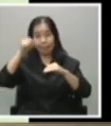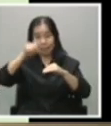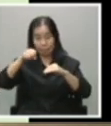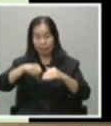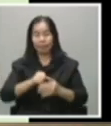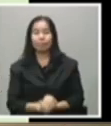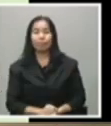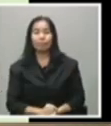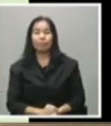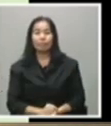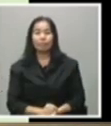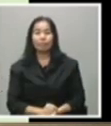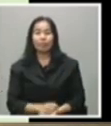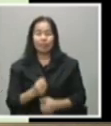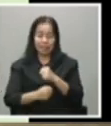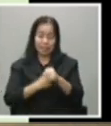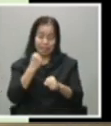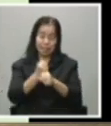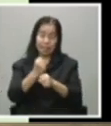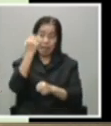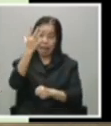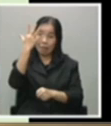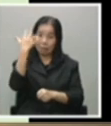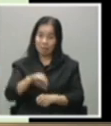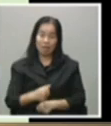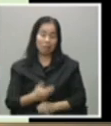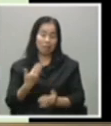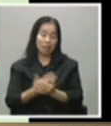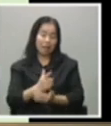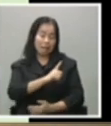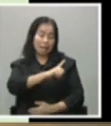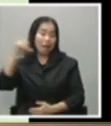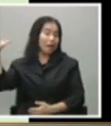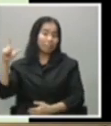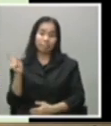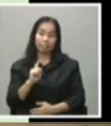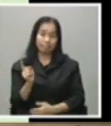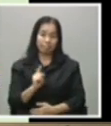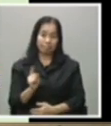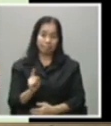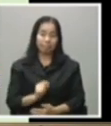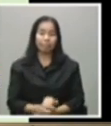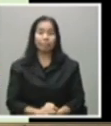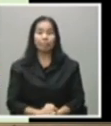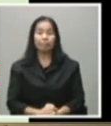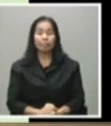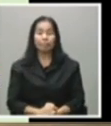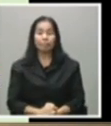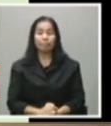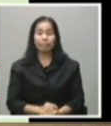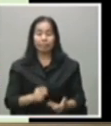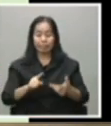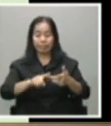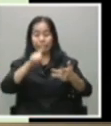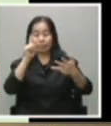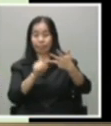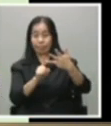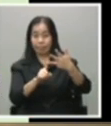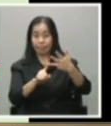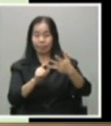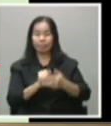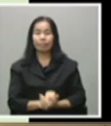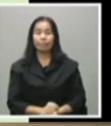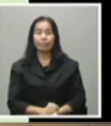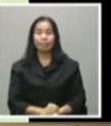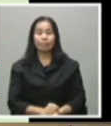ธานครับอันนี้อยู่มา5ปีกว่าหลายล้านบาทแล้วนะครับท่านประธานข้อที่4เห